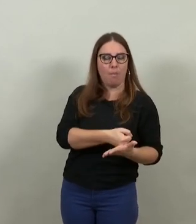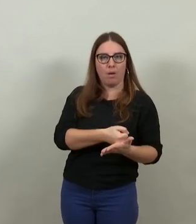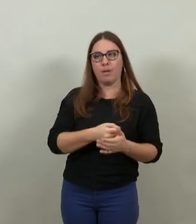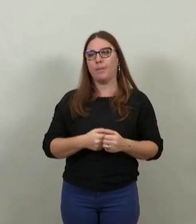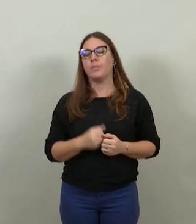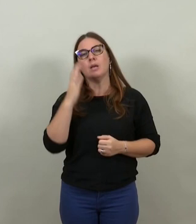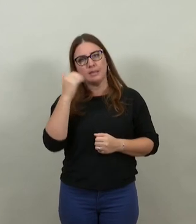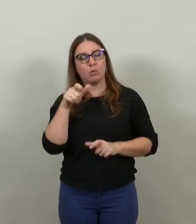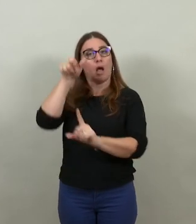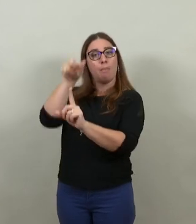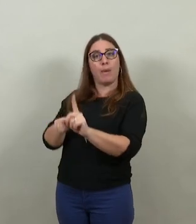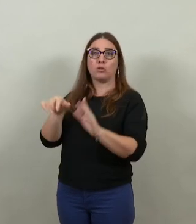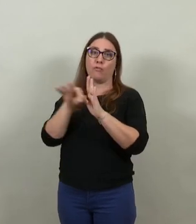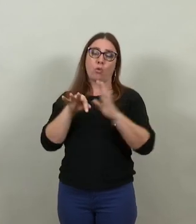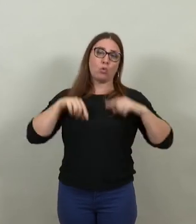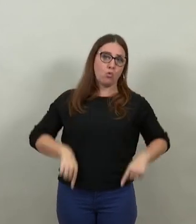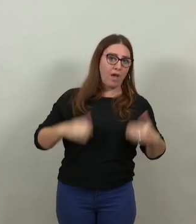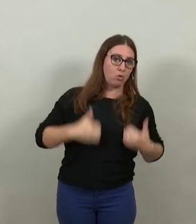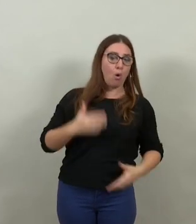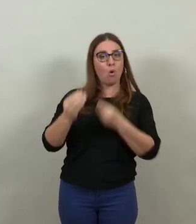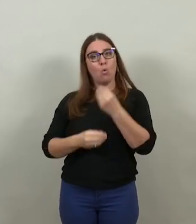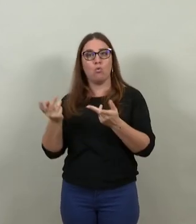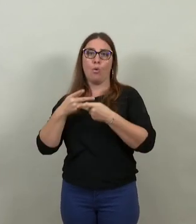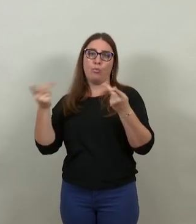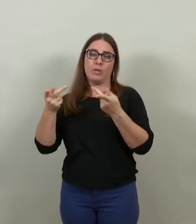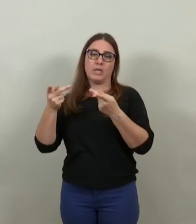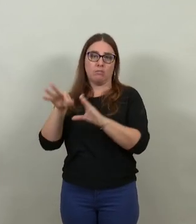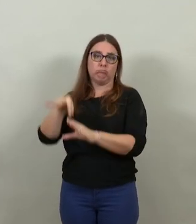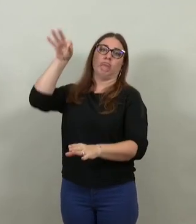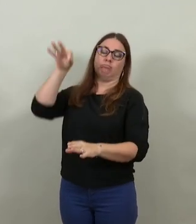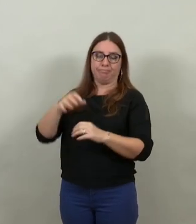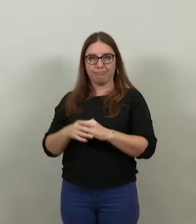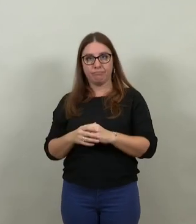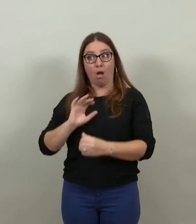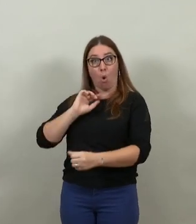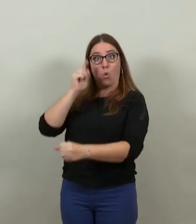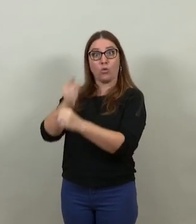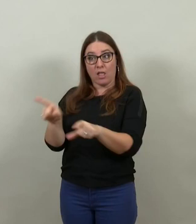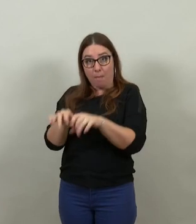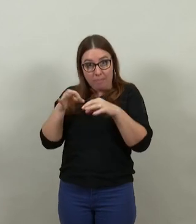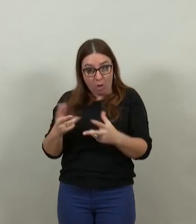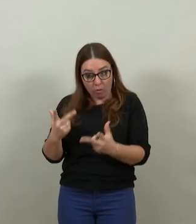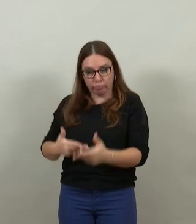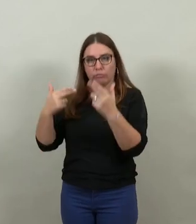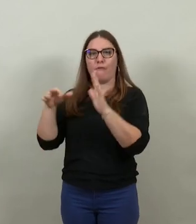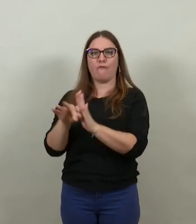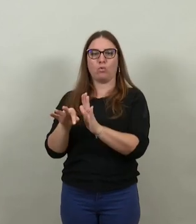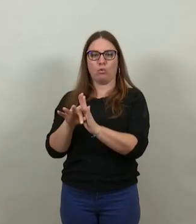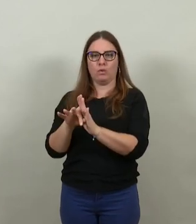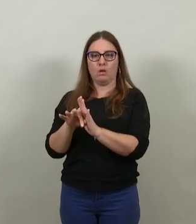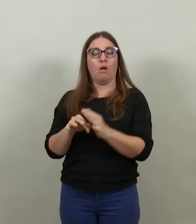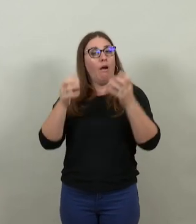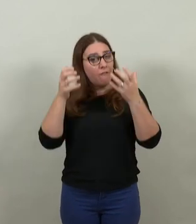toute personne exerçant donc une fonction de membre du gouvernement ou un mandat électif public condamné dans le cadre de ses fonctions et de